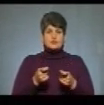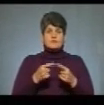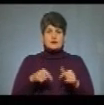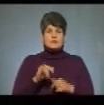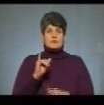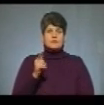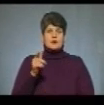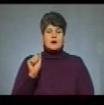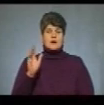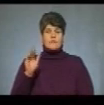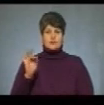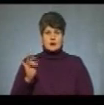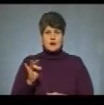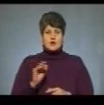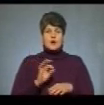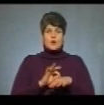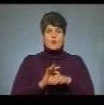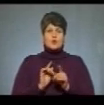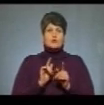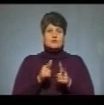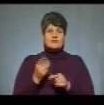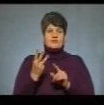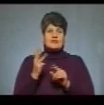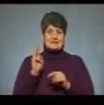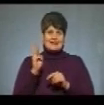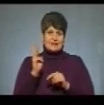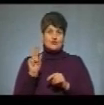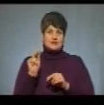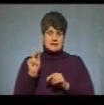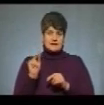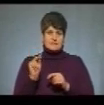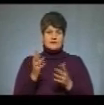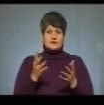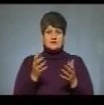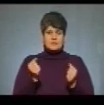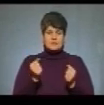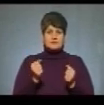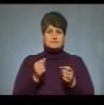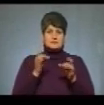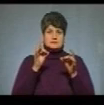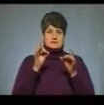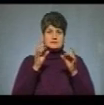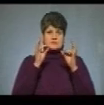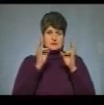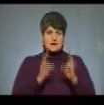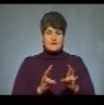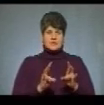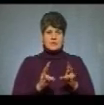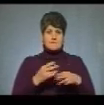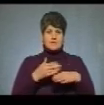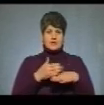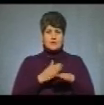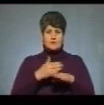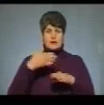Гавура. Хворий нас поступив 3-го числа, він отримав баротравму і оскольчений перелом